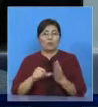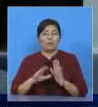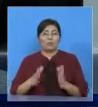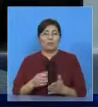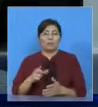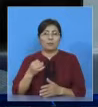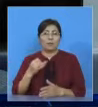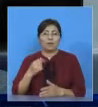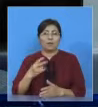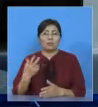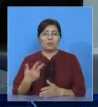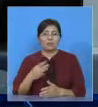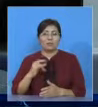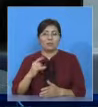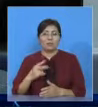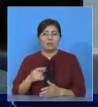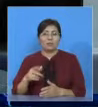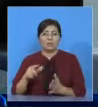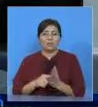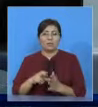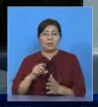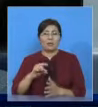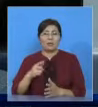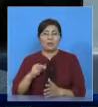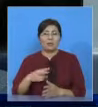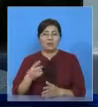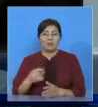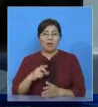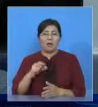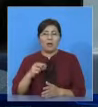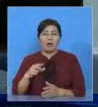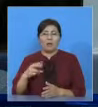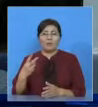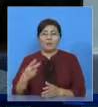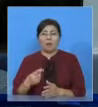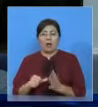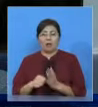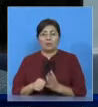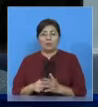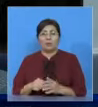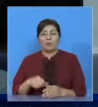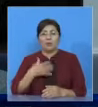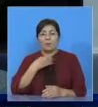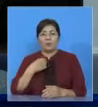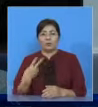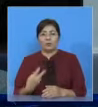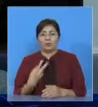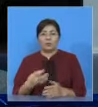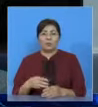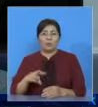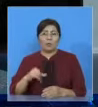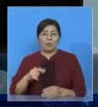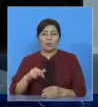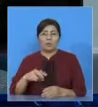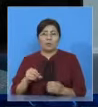Байғанин 3, Ырғыз ауданында 7 жағдай, Қарғалы ауданында 1 жағдай, Хабда ауданында 6 жағдай, Мартук ауданында 2 жағдай, Мұғазар